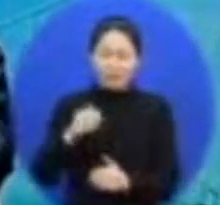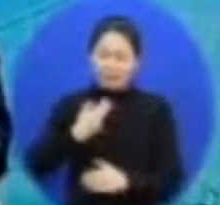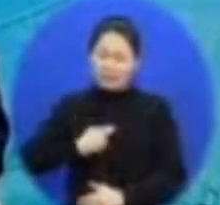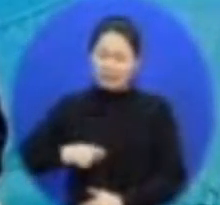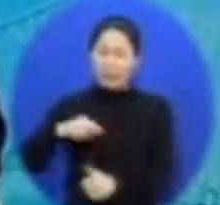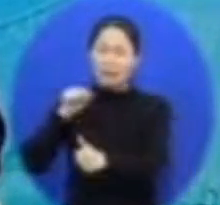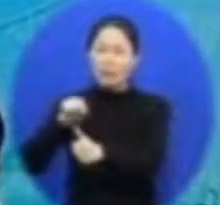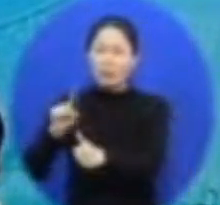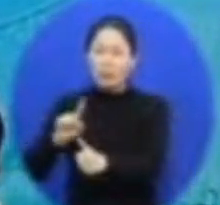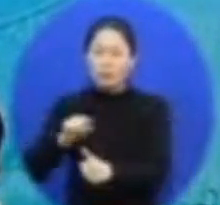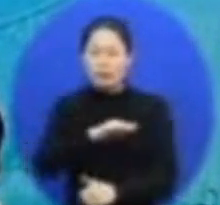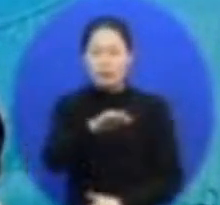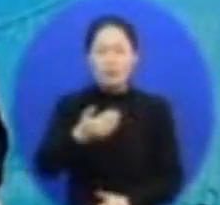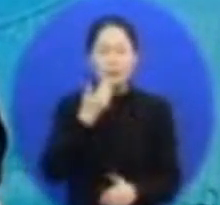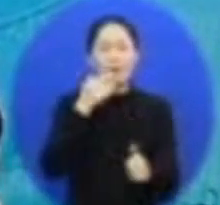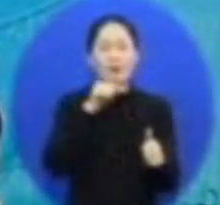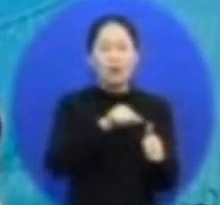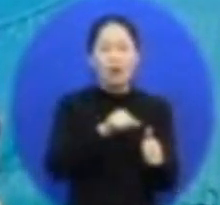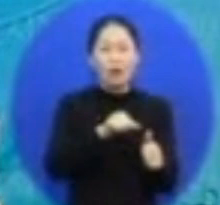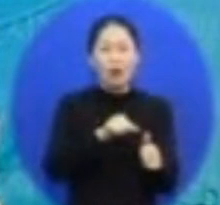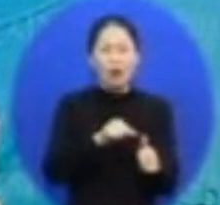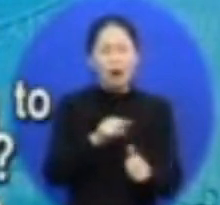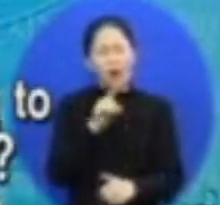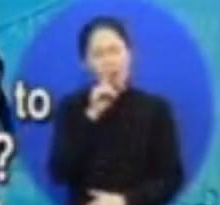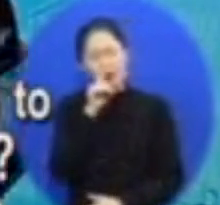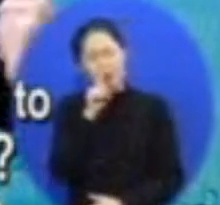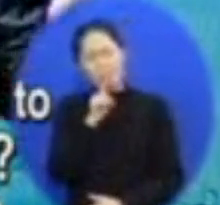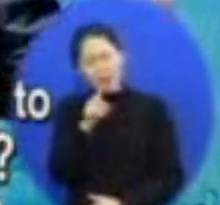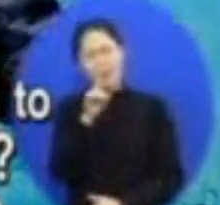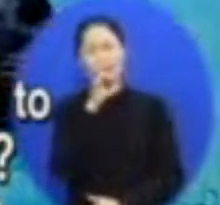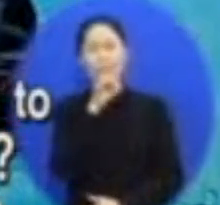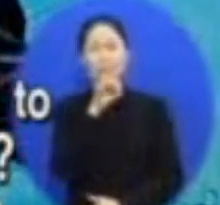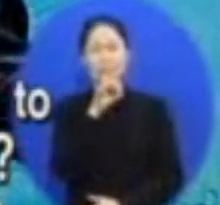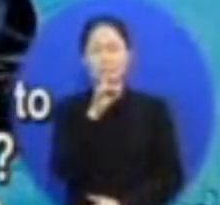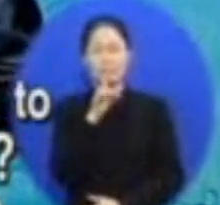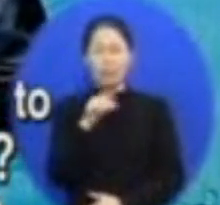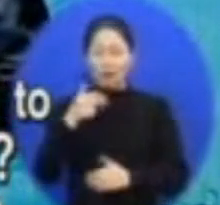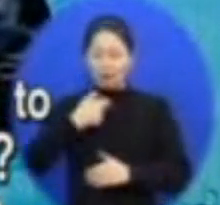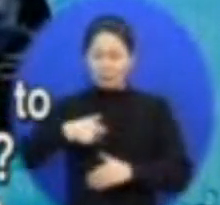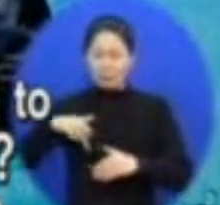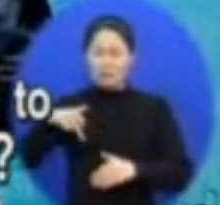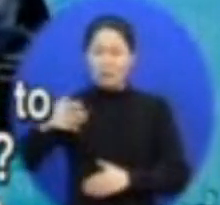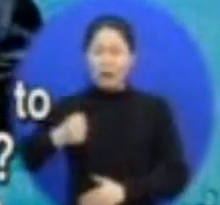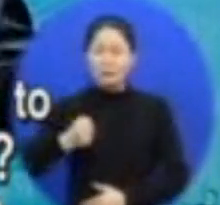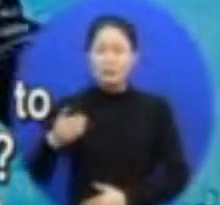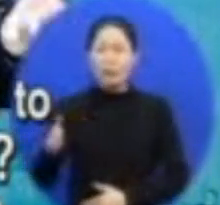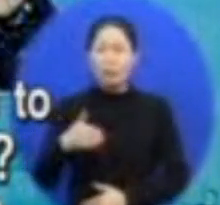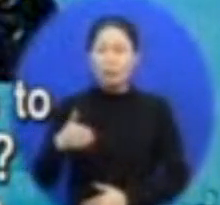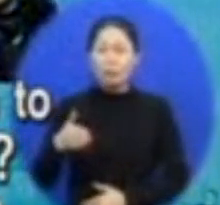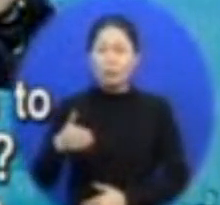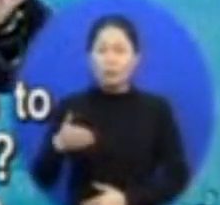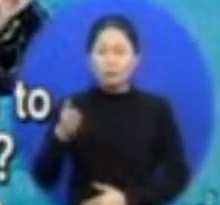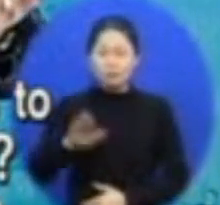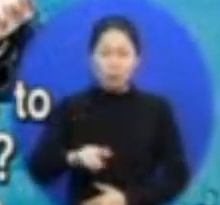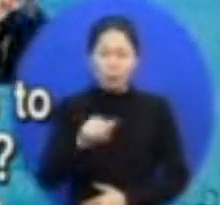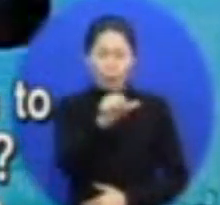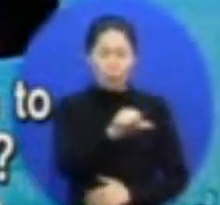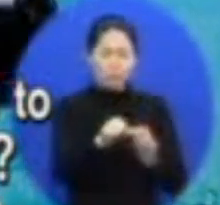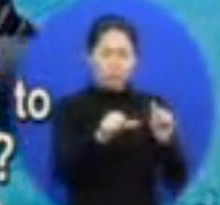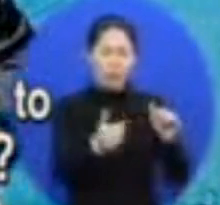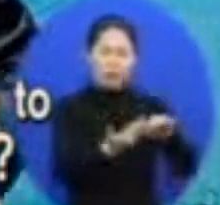먹이라고 그러셨어요 말도 안 되는 이야기예요 제자들이 가진 게 뭐 있다고 오천 명이 넘는 사람들을